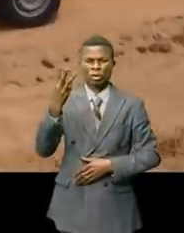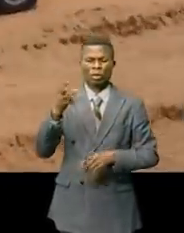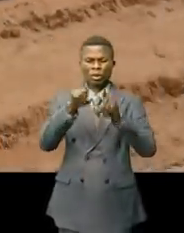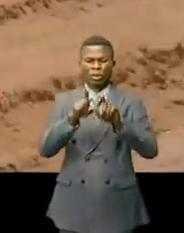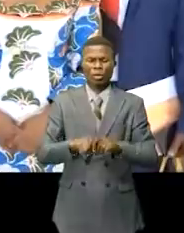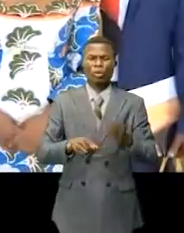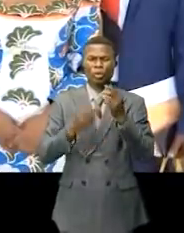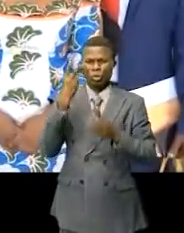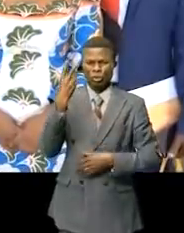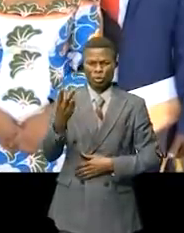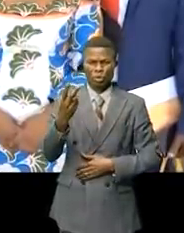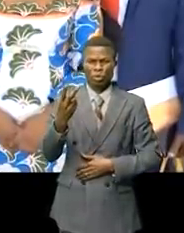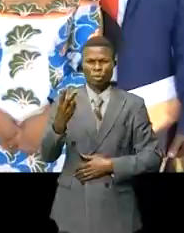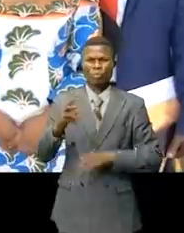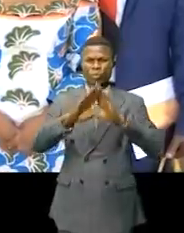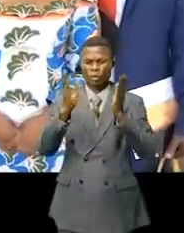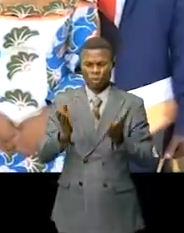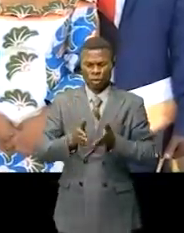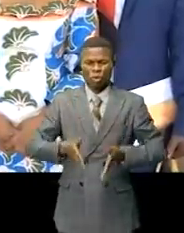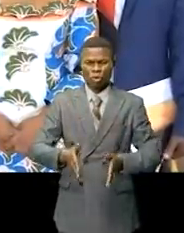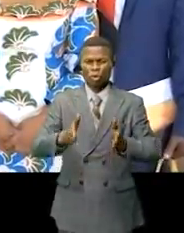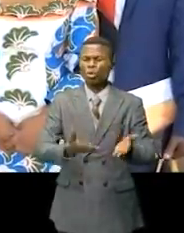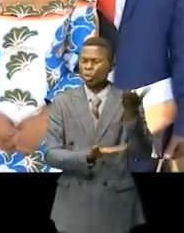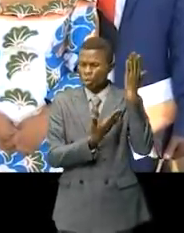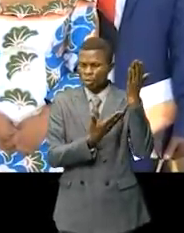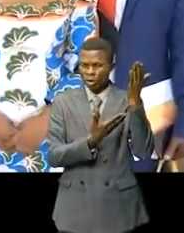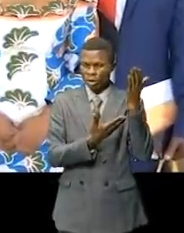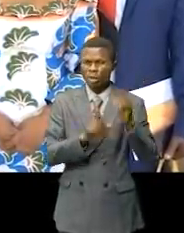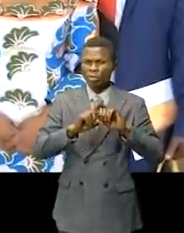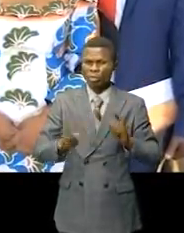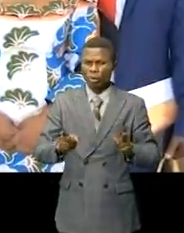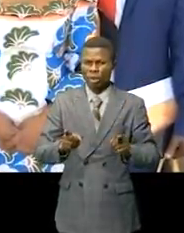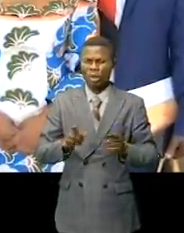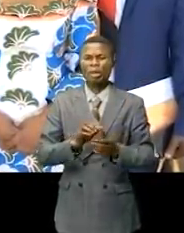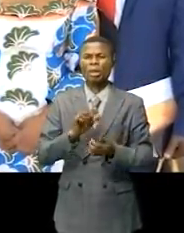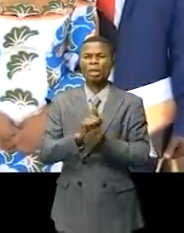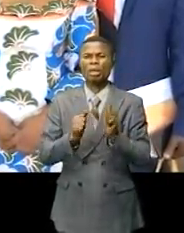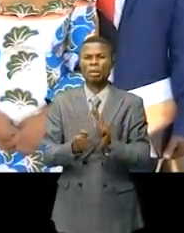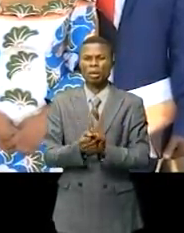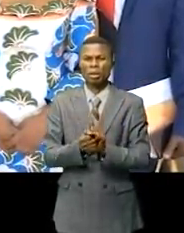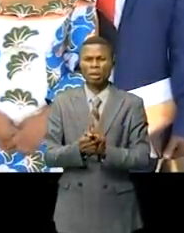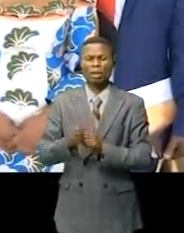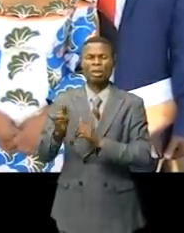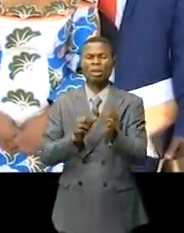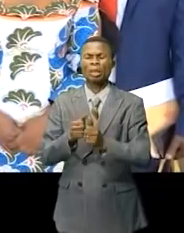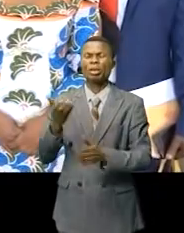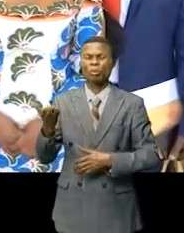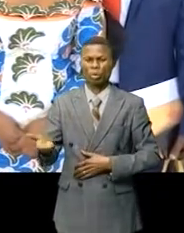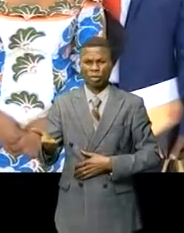2 presque tout le long de son pécule crytek mais cependant il ya d'autres qui sont à deux états